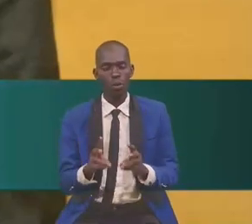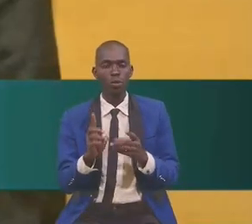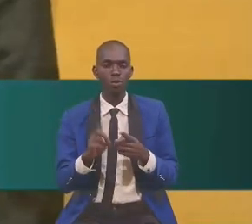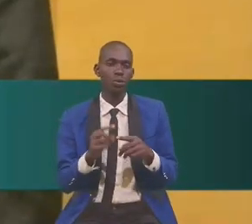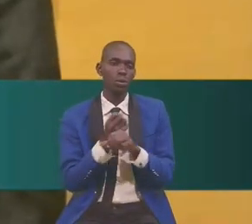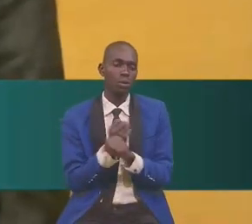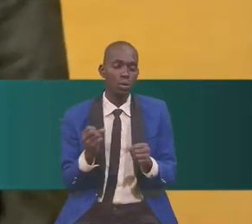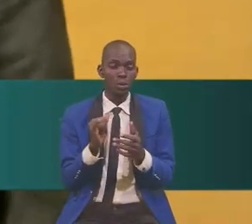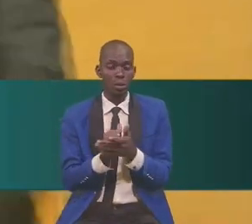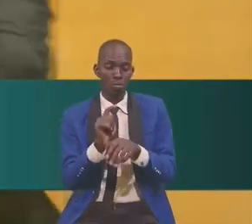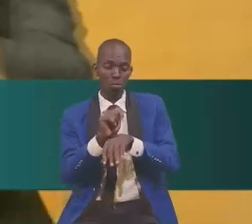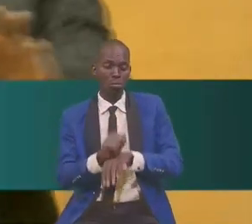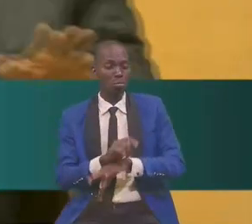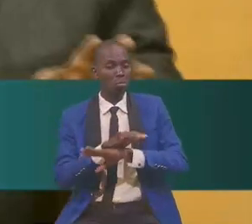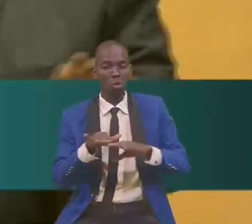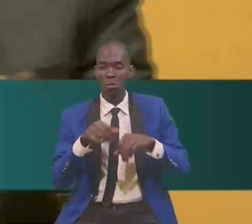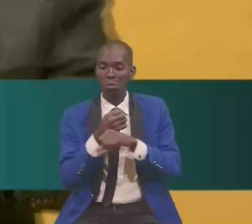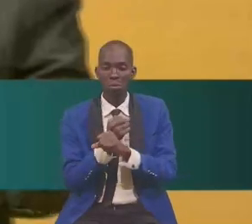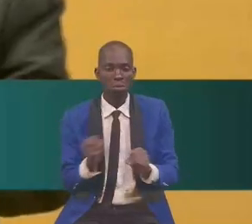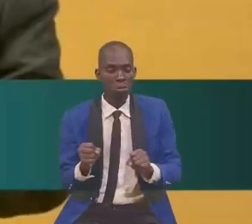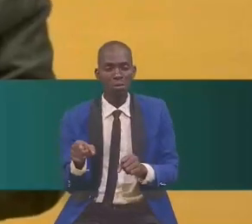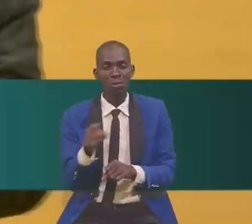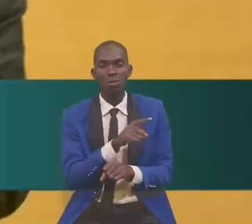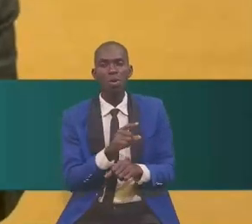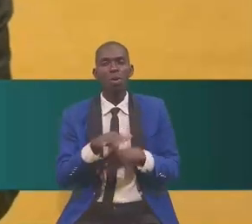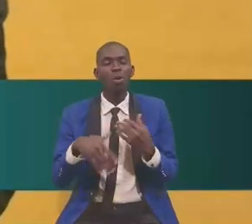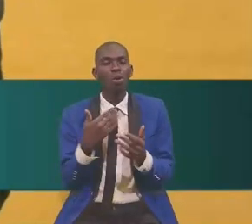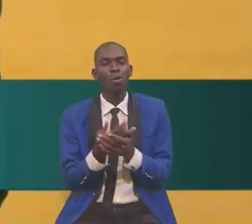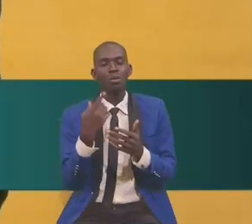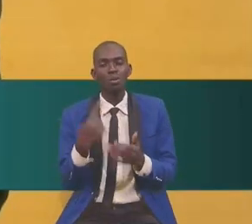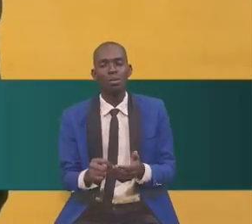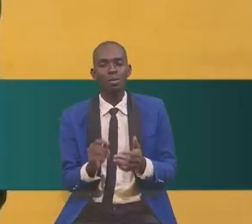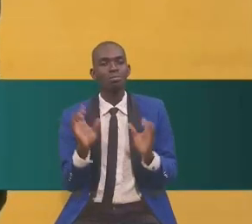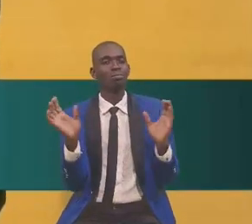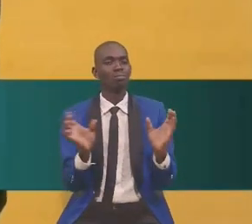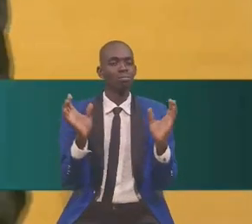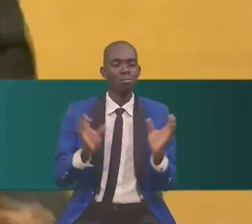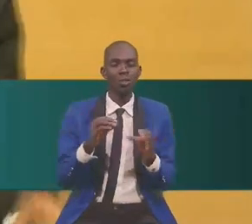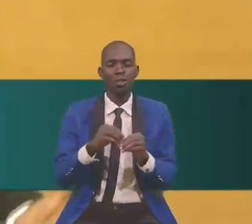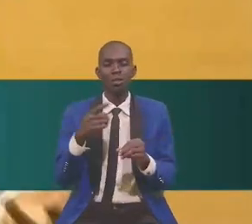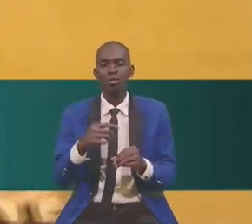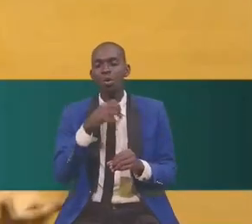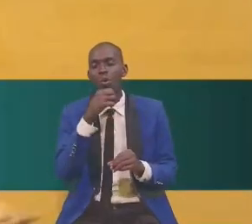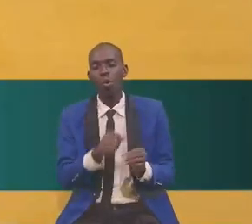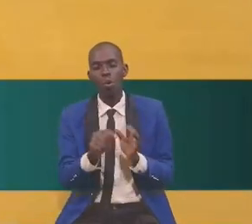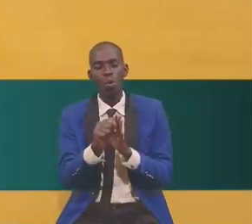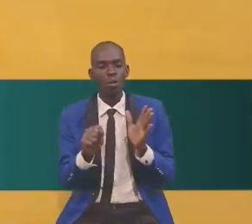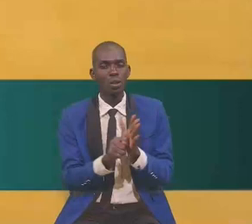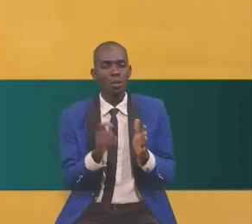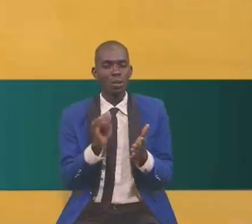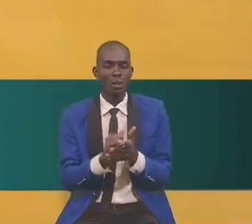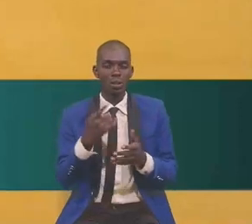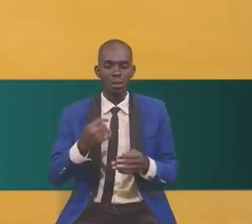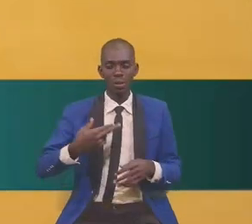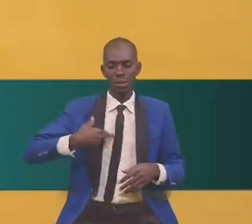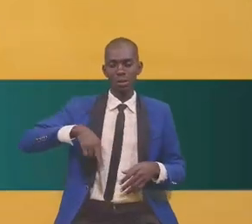pas. Toutes ces lois cérémonielles de l'Ancien Testament que les pharisiens